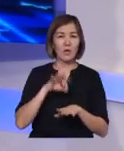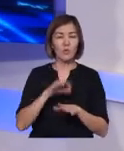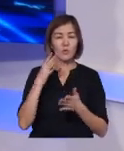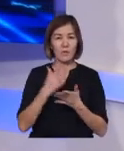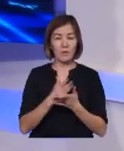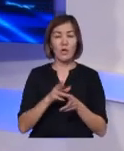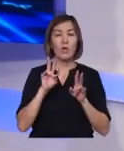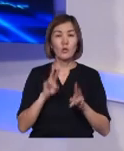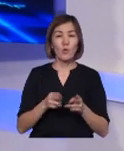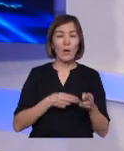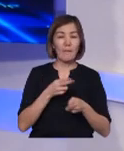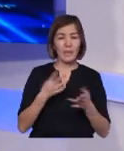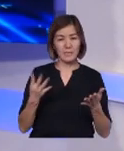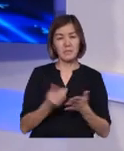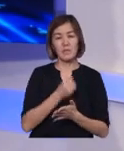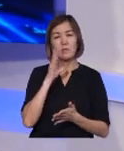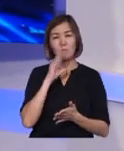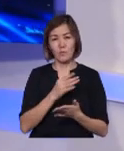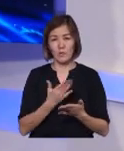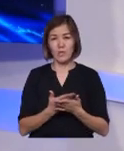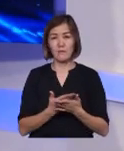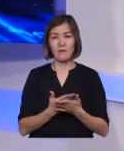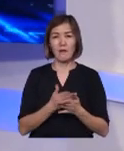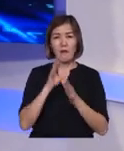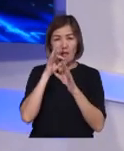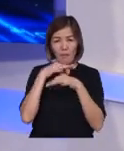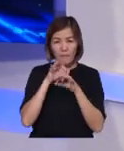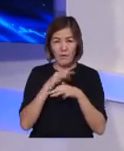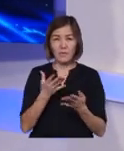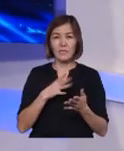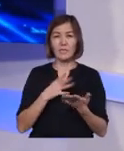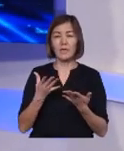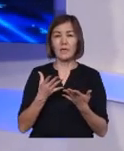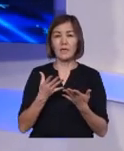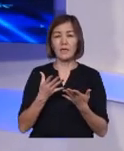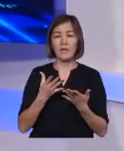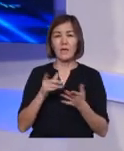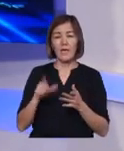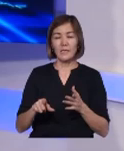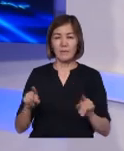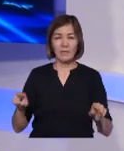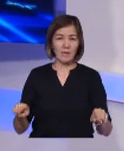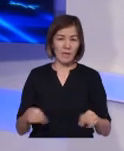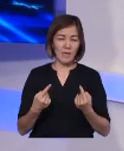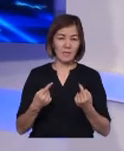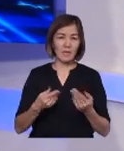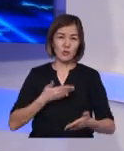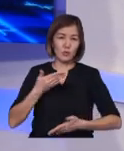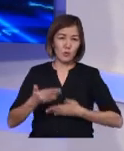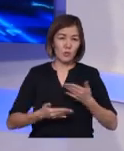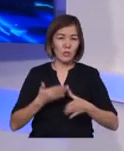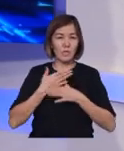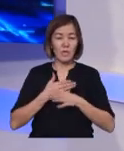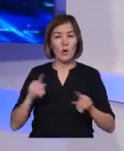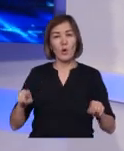өткен, дәрігерлердің айтуынша лапароскопиялық әдіс арқылы жасалған операция азаматтың аяқтан тік тұруына сеп болған. Қазірде ол